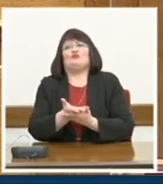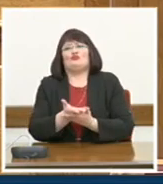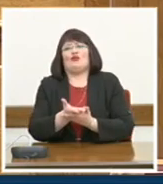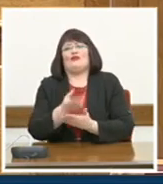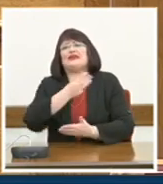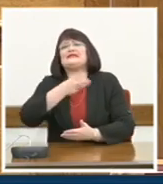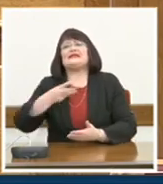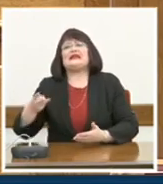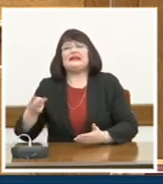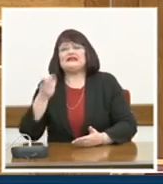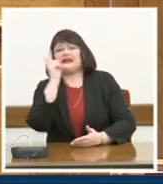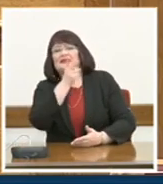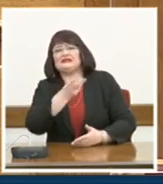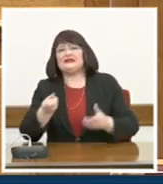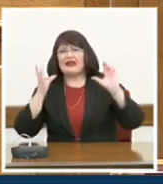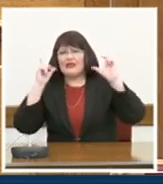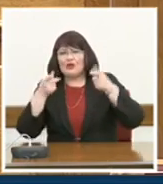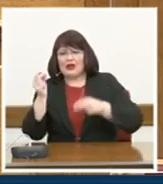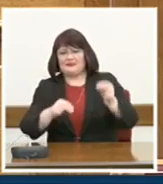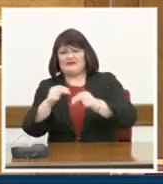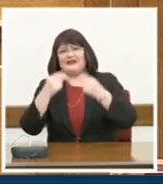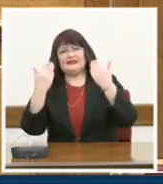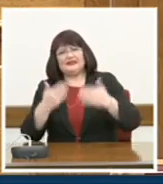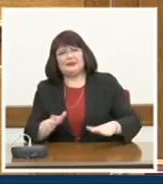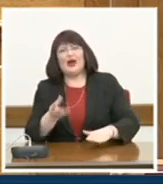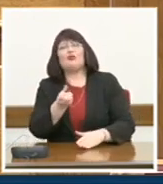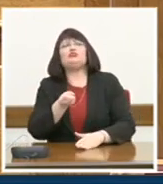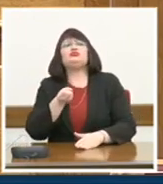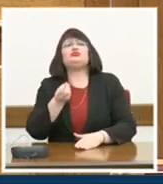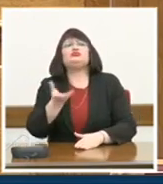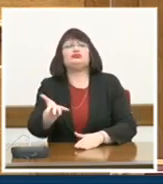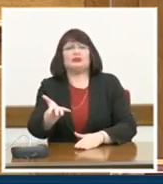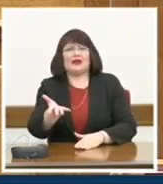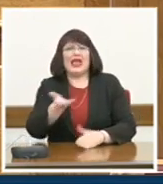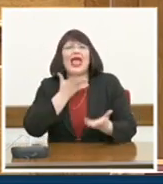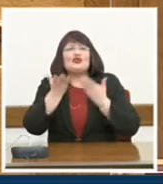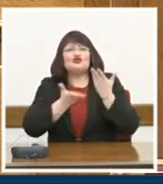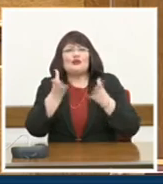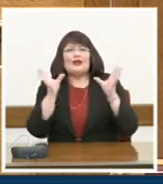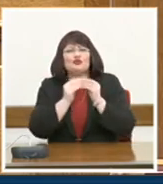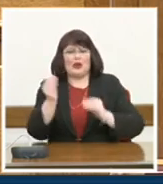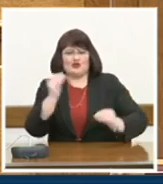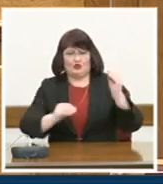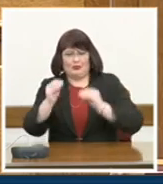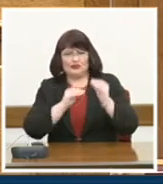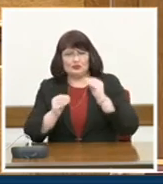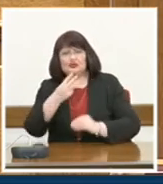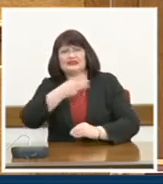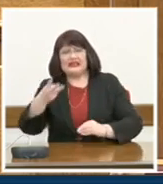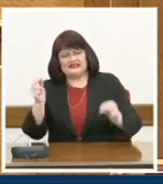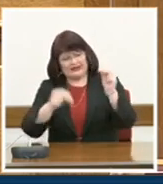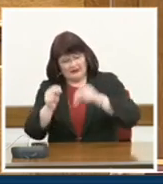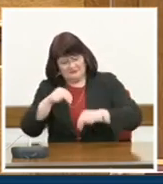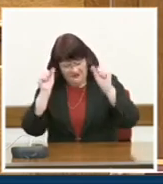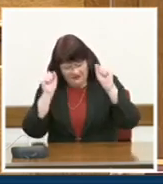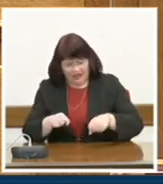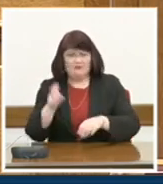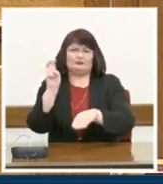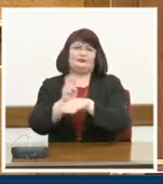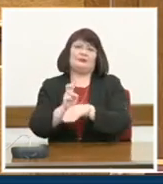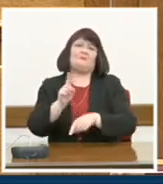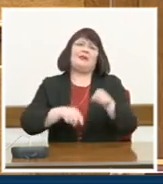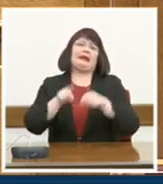ΣΥΡΙΖΑ, όταν έχετε υπερψηφίσει τις περισσότερες από αυτές τις δαπάνες, ενώ και όσες δεν υπερψηφίσατε, το